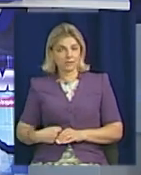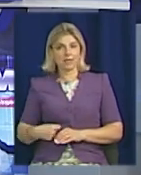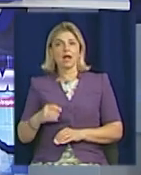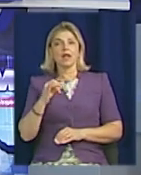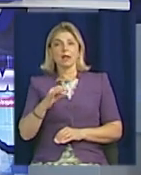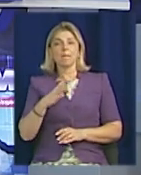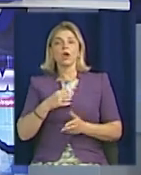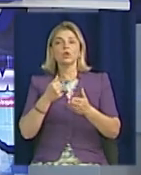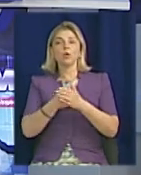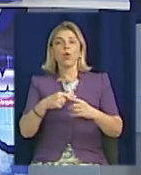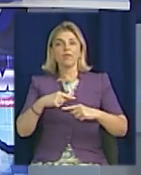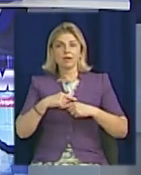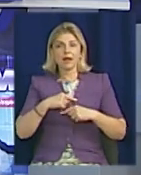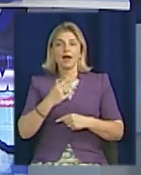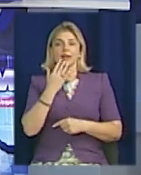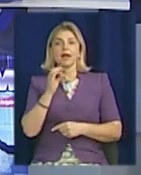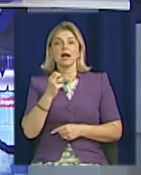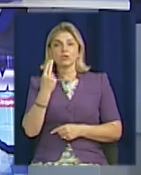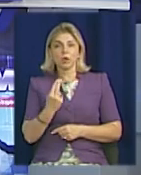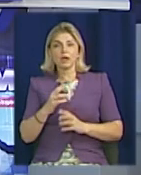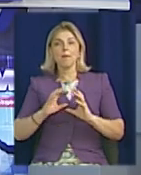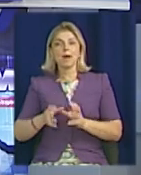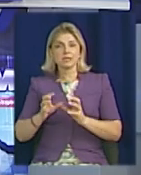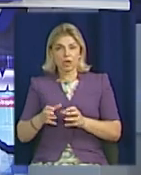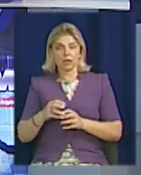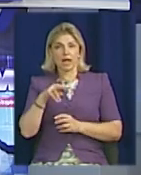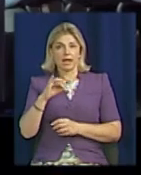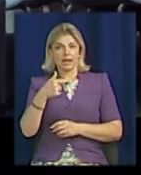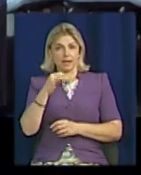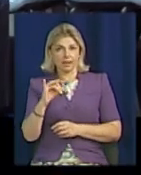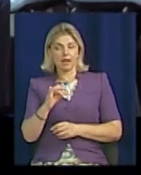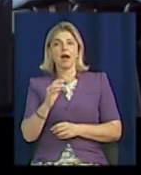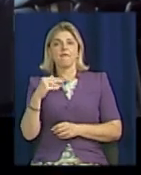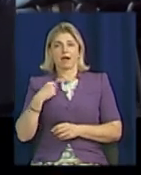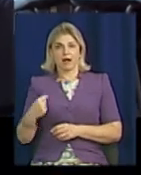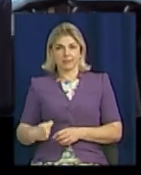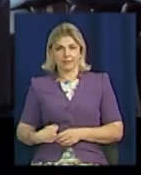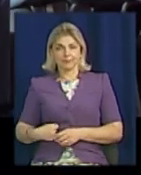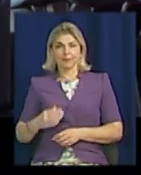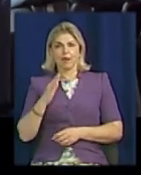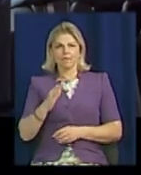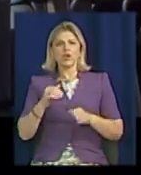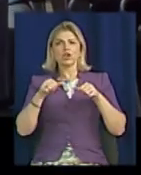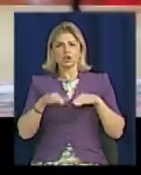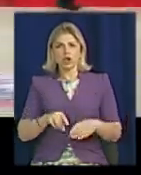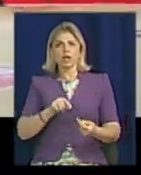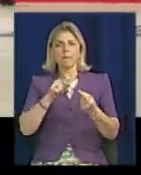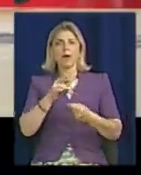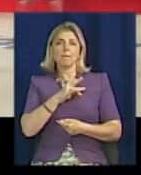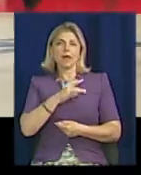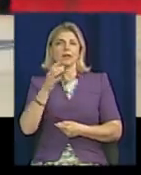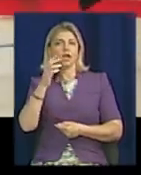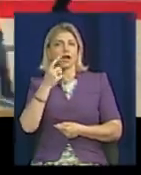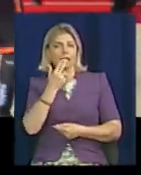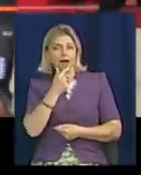дійшов до фіналу Національної баскетбольної ліги Франції. У вирішальному протистоянні «Біло-червоні», так